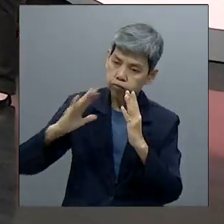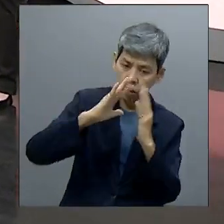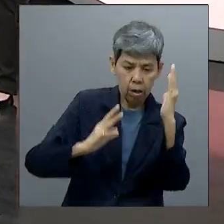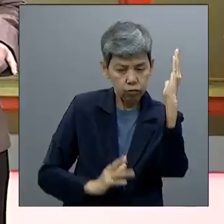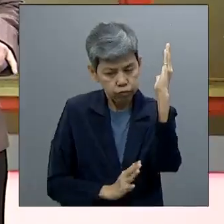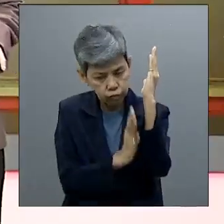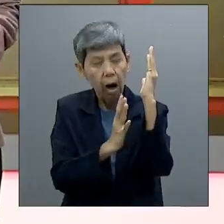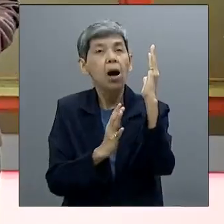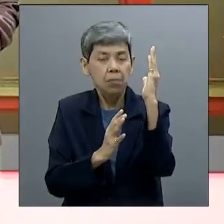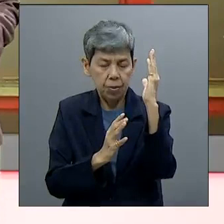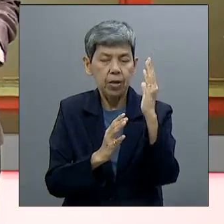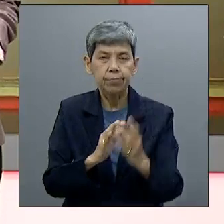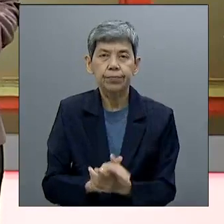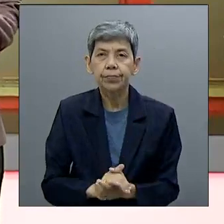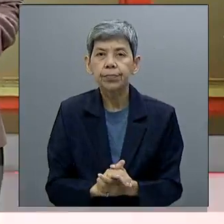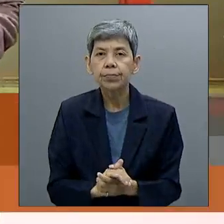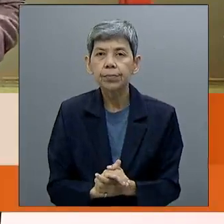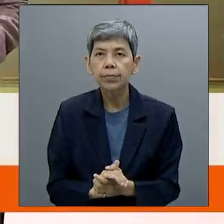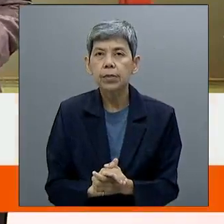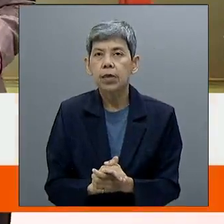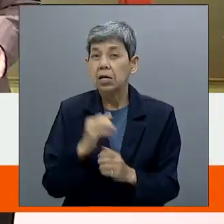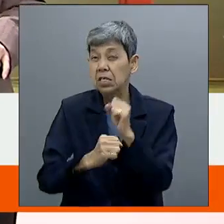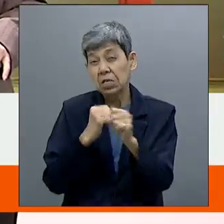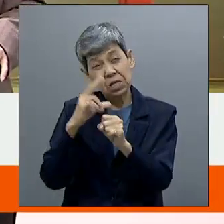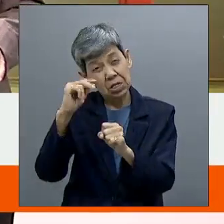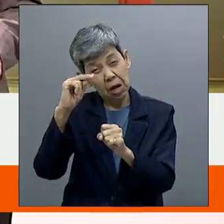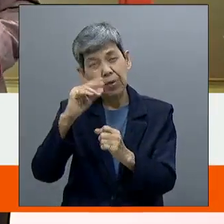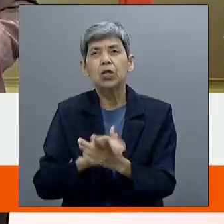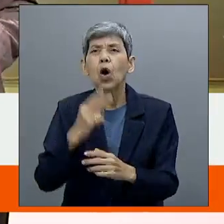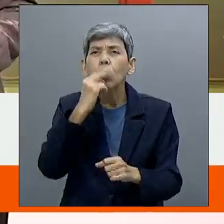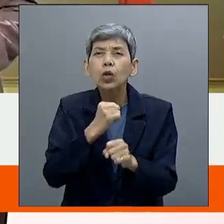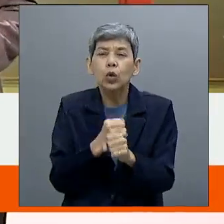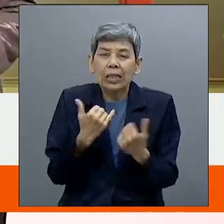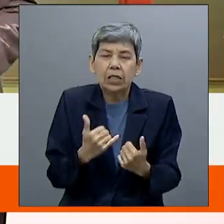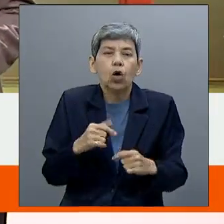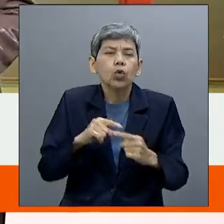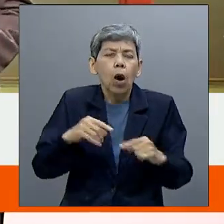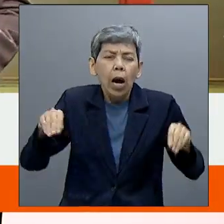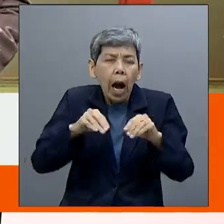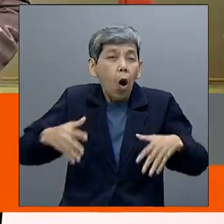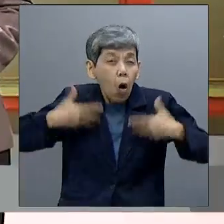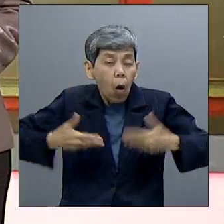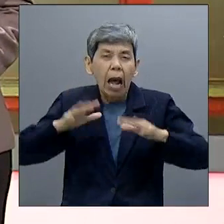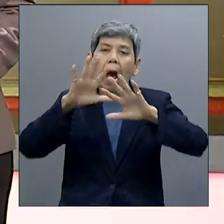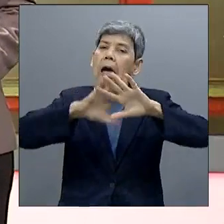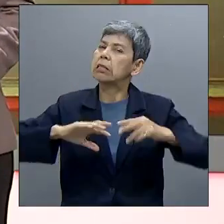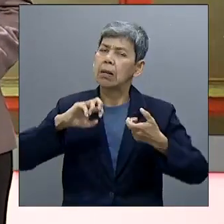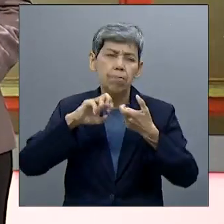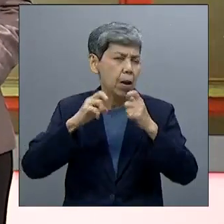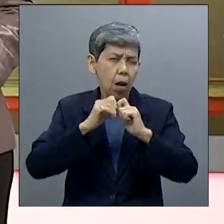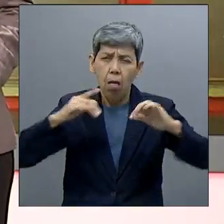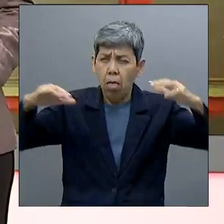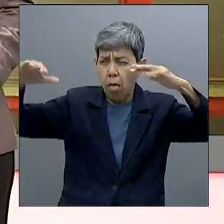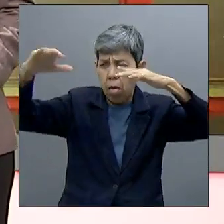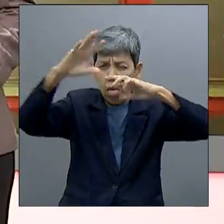ค่ะเป็นเวลาเกือบ 30ปีมาแล้วนะคะที่พอเข้าสู่ช่วงฤดูแล้งอาเซียนก็มักจะเจอปัญหาบอกควัน